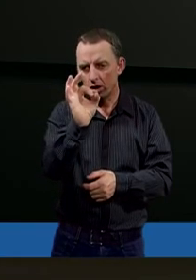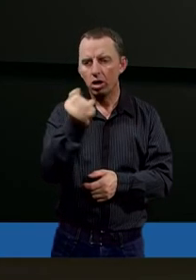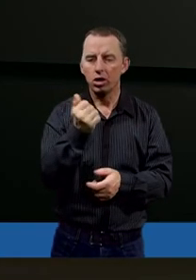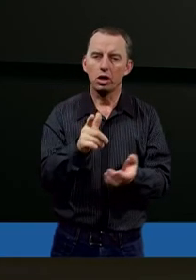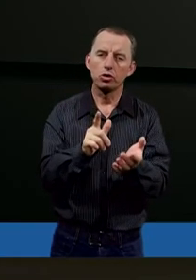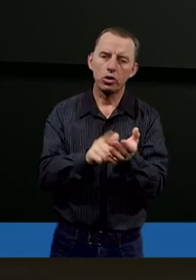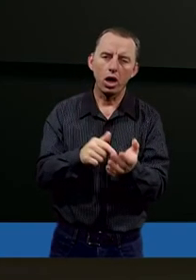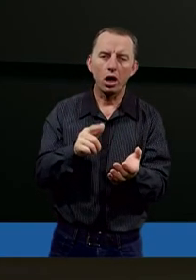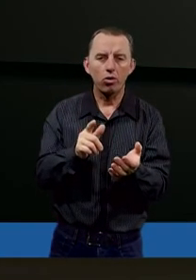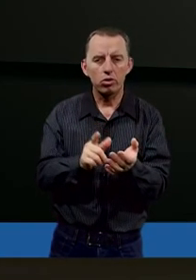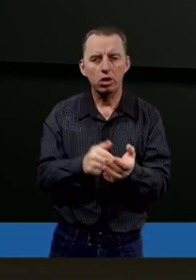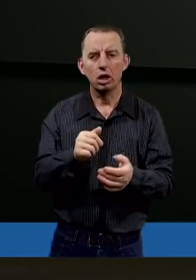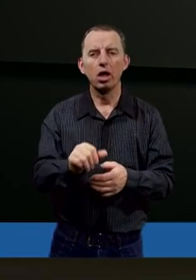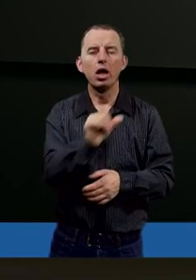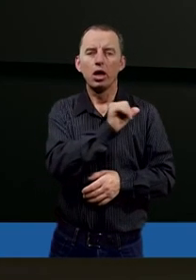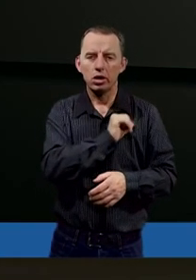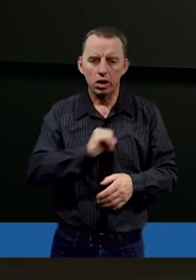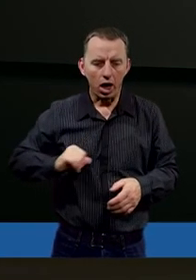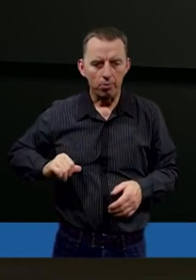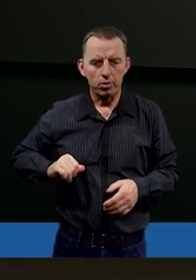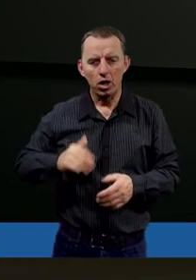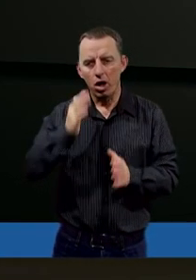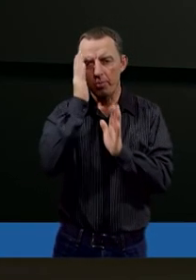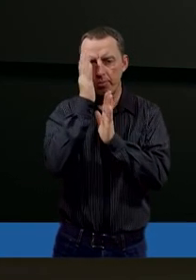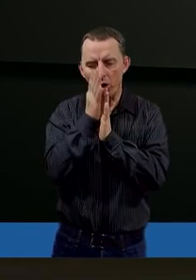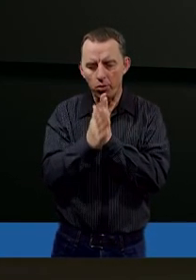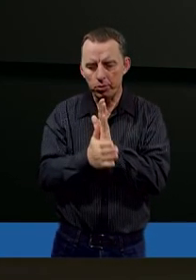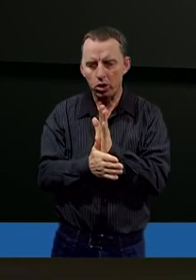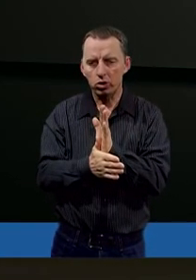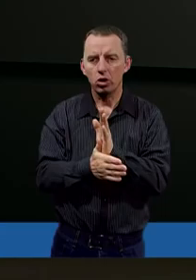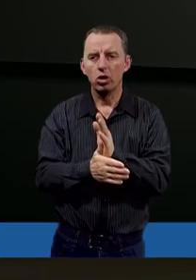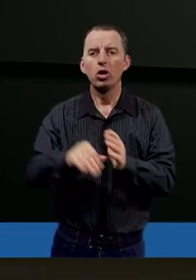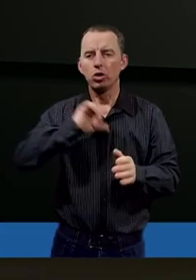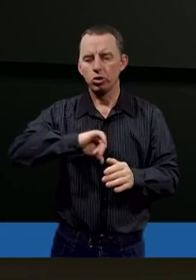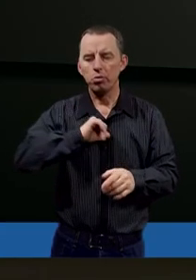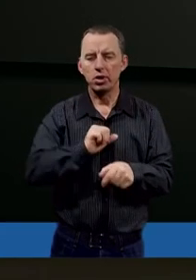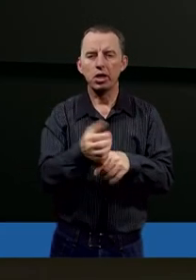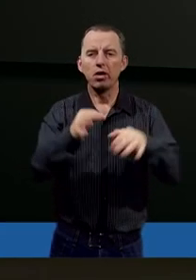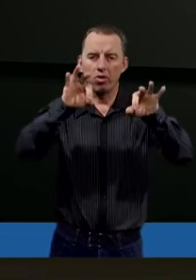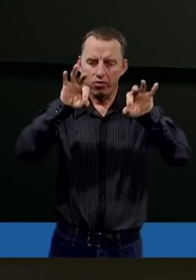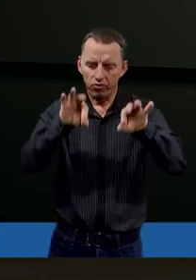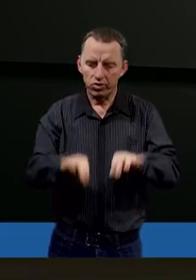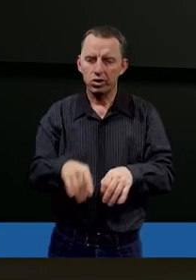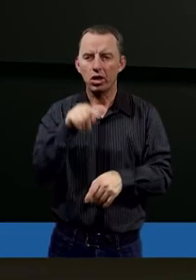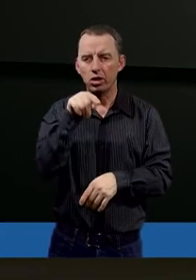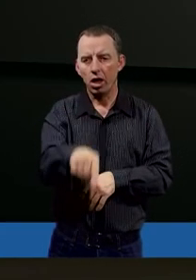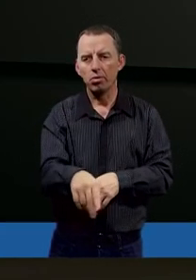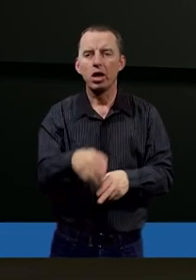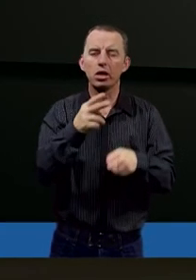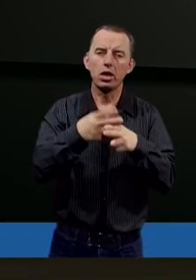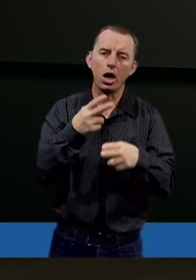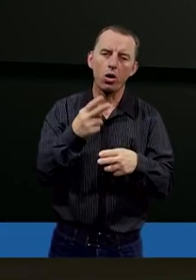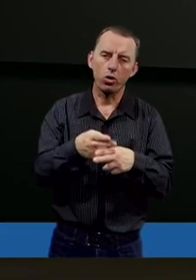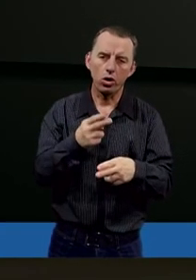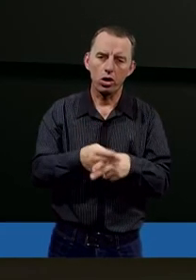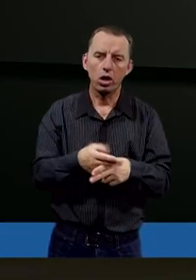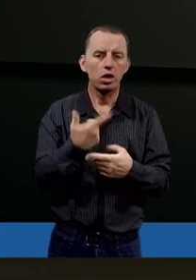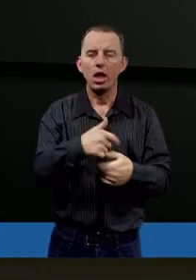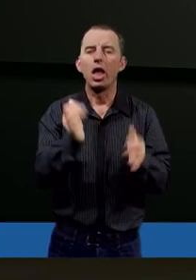często sami po prostu mówimy o sobie też, jesteśmy winni temu, że zachorujemy, bo